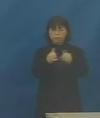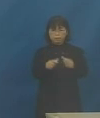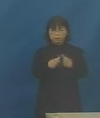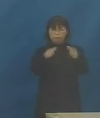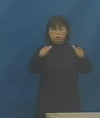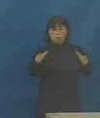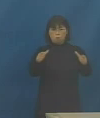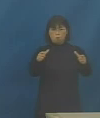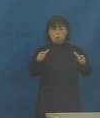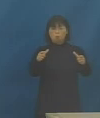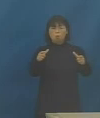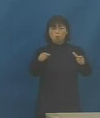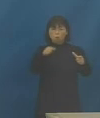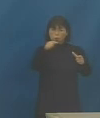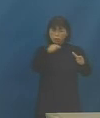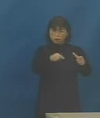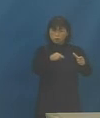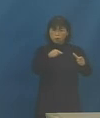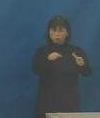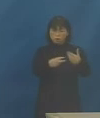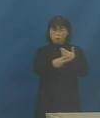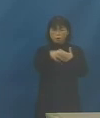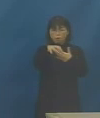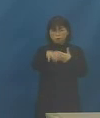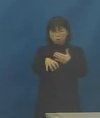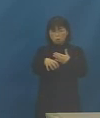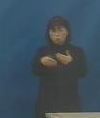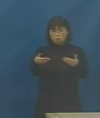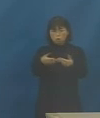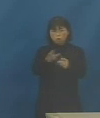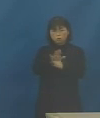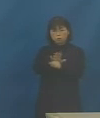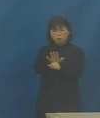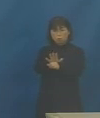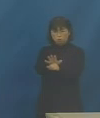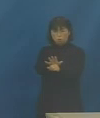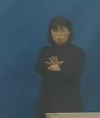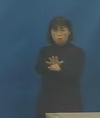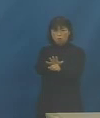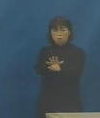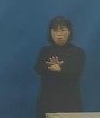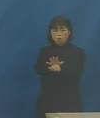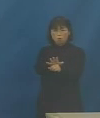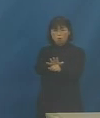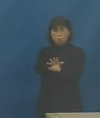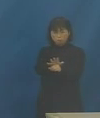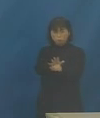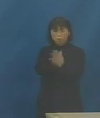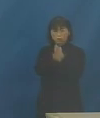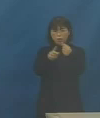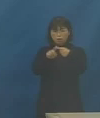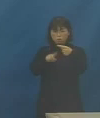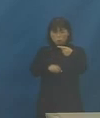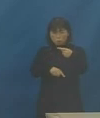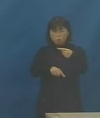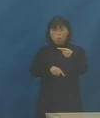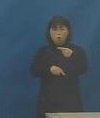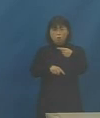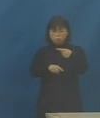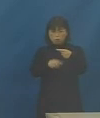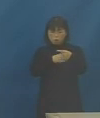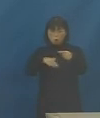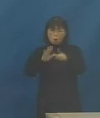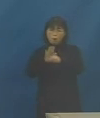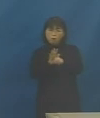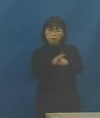を行うとこれによりましてあの保健所業務というものをサポートするとであのまあ本町でもあのさらにそれのバックアップ